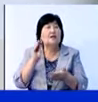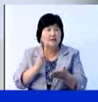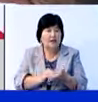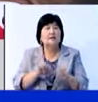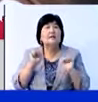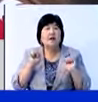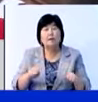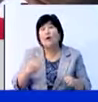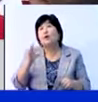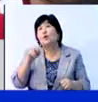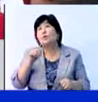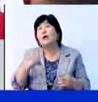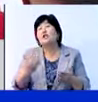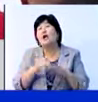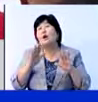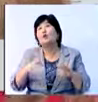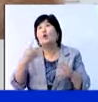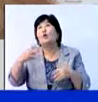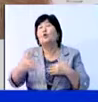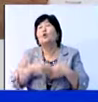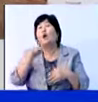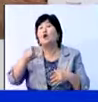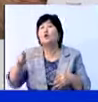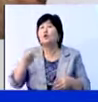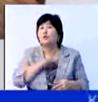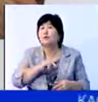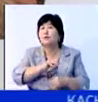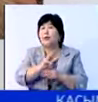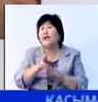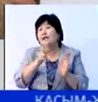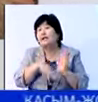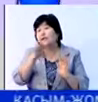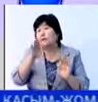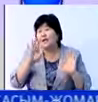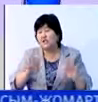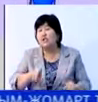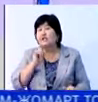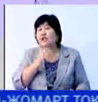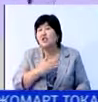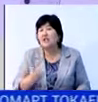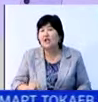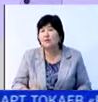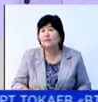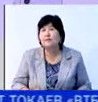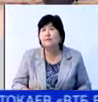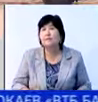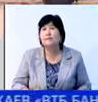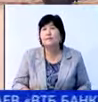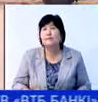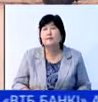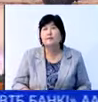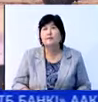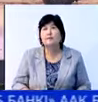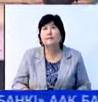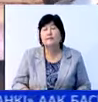қарастырылған. Жалпы Сулпактың жаңа орталығында 30-ға жуық тұрғын жұмыспен қамтылса, оның 80% жергілікті жастар. Асқар Тәжиев, Алмат Меңдібаев, Досхан Сәтбай,